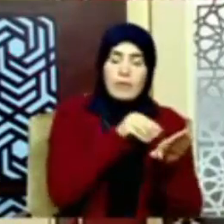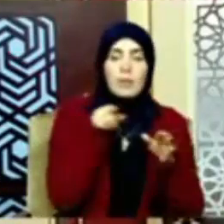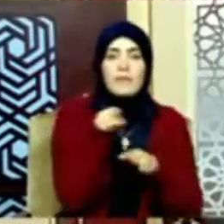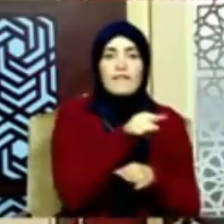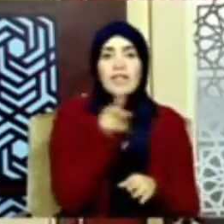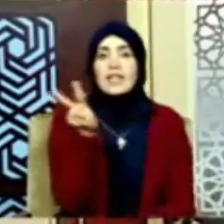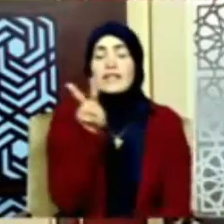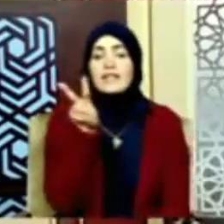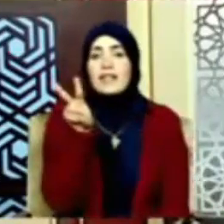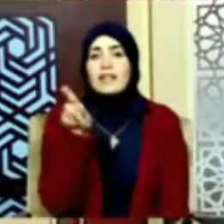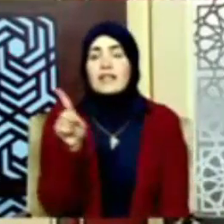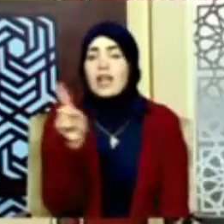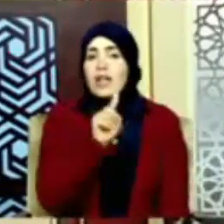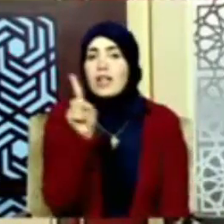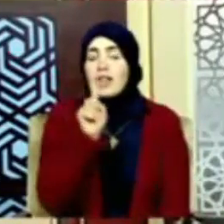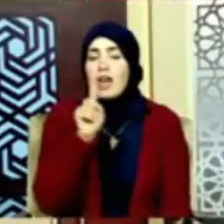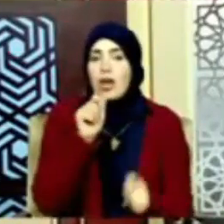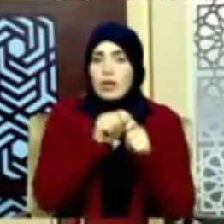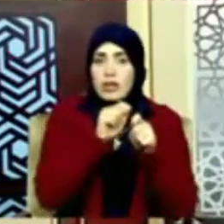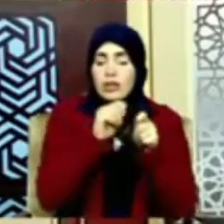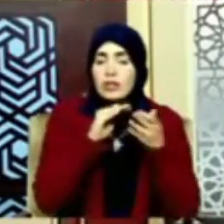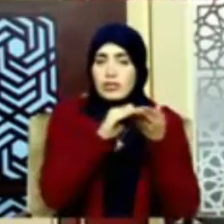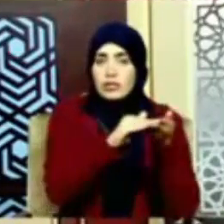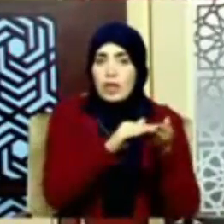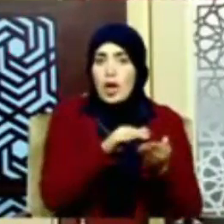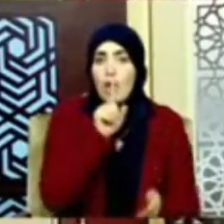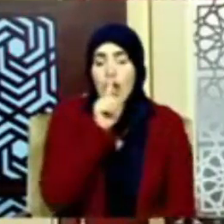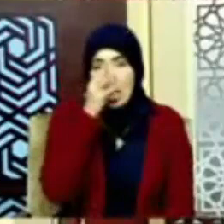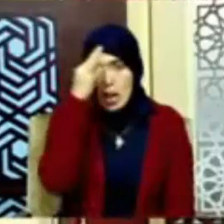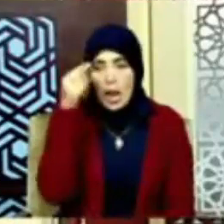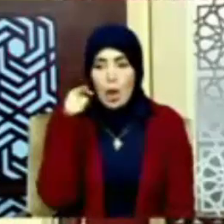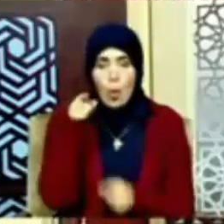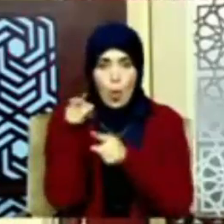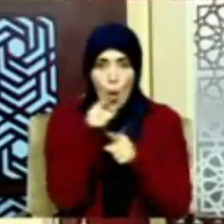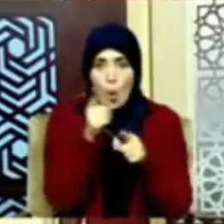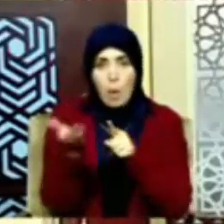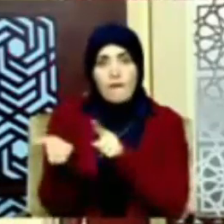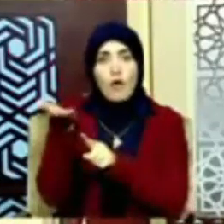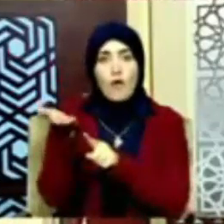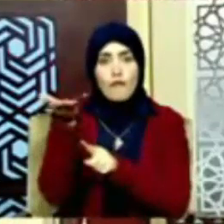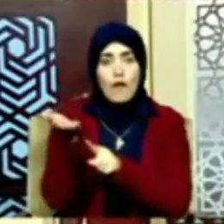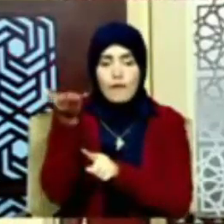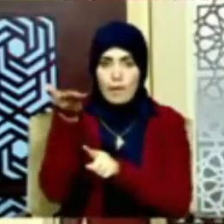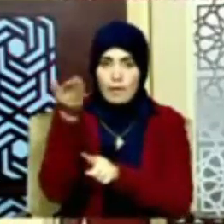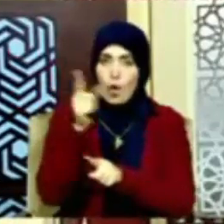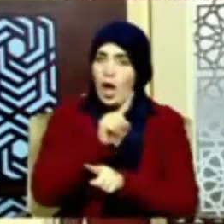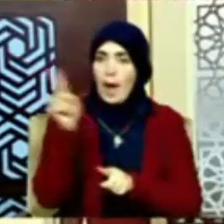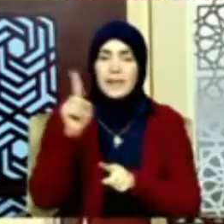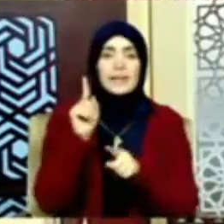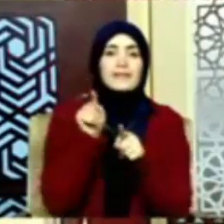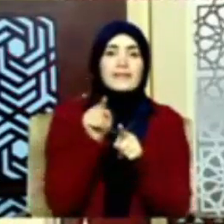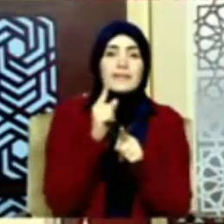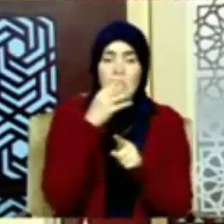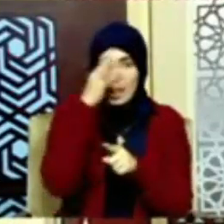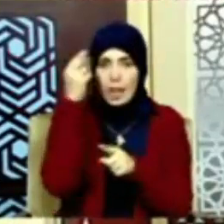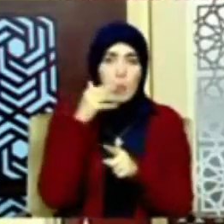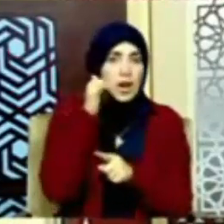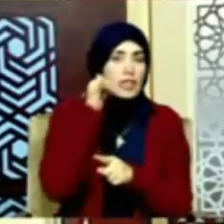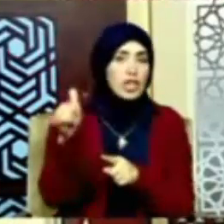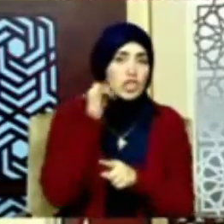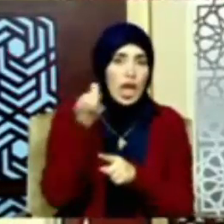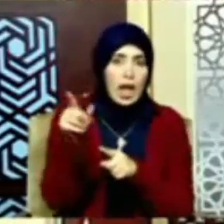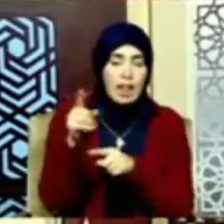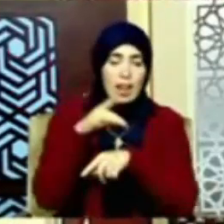كليهما لا ينصحاني إذا هما لم يقاما. فاصبر لدائك إن